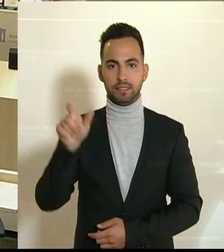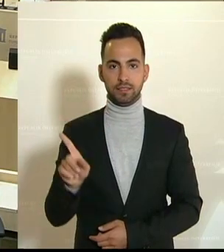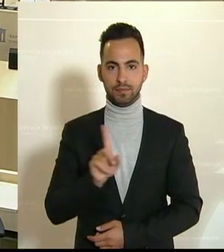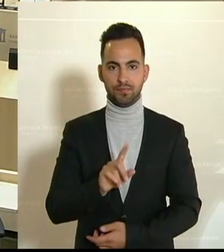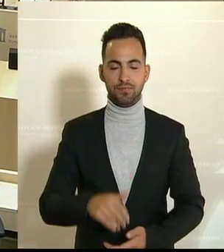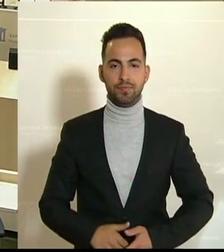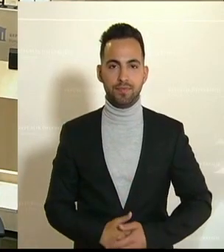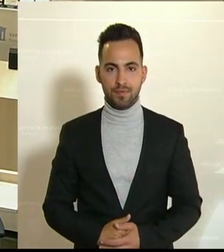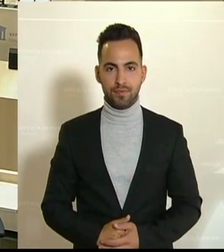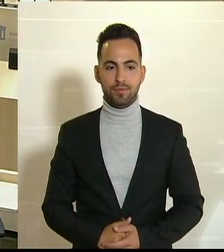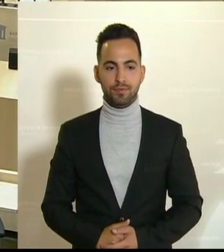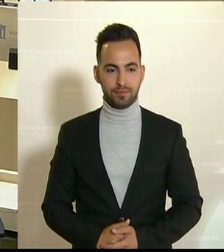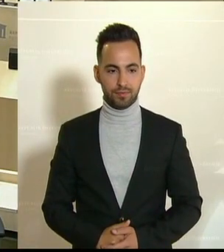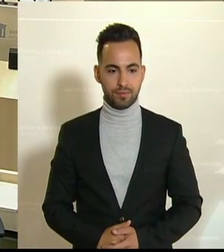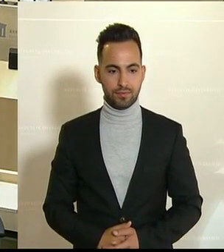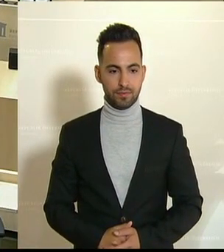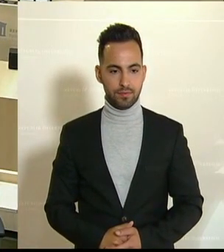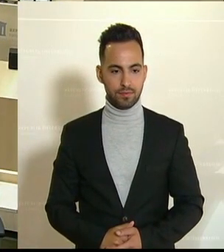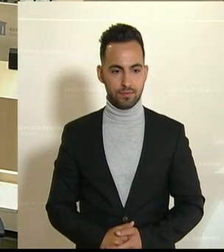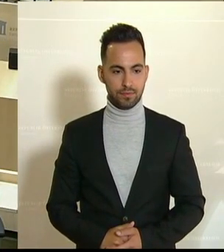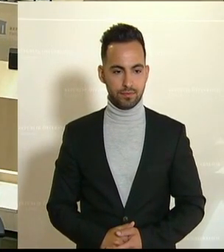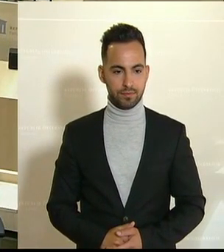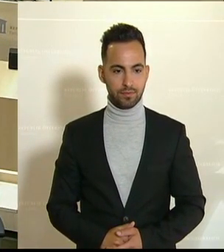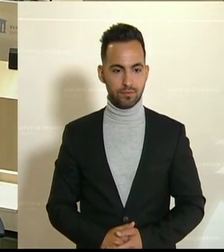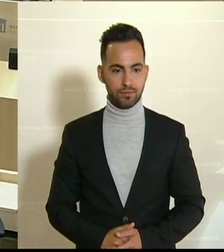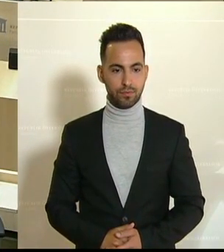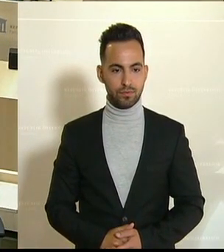Nächster Redner ist Michael Schnedlitz von der FPÖ.